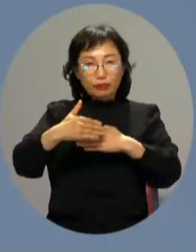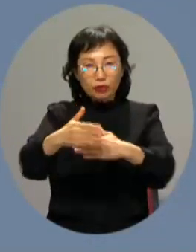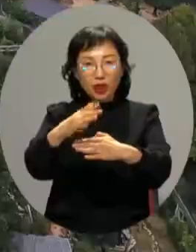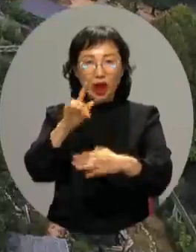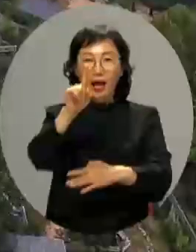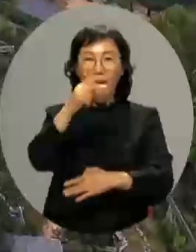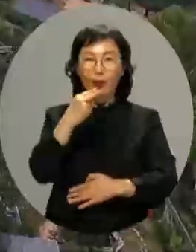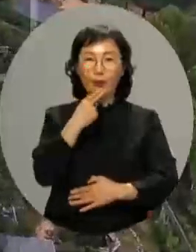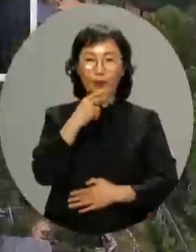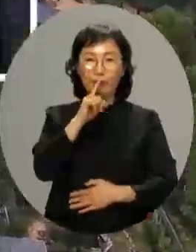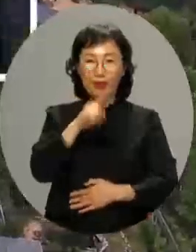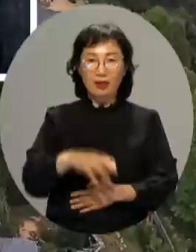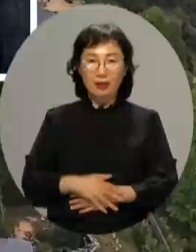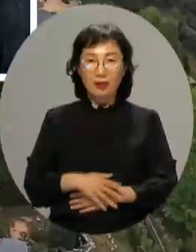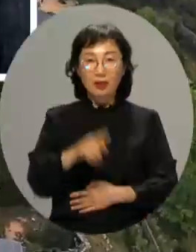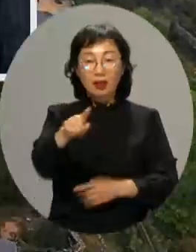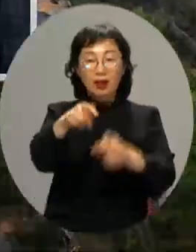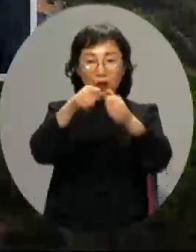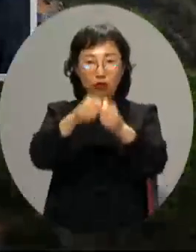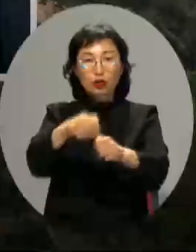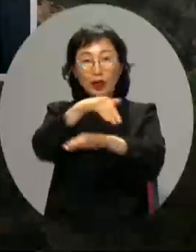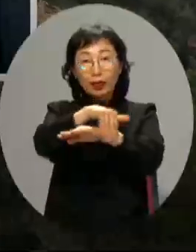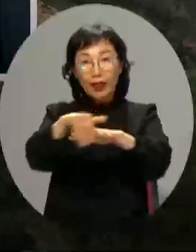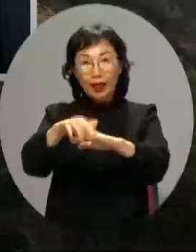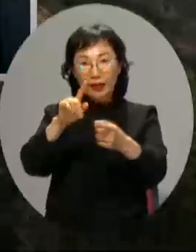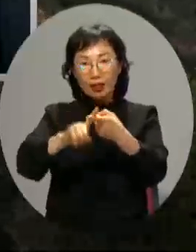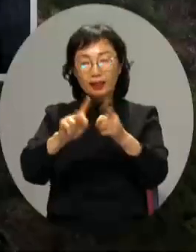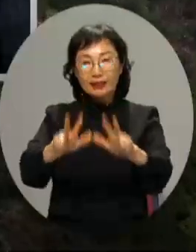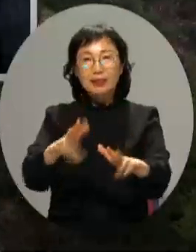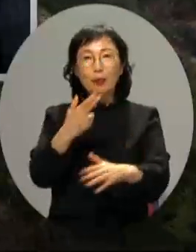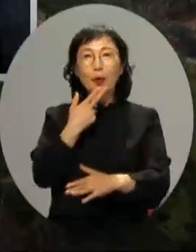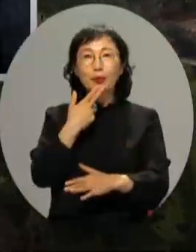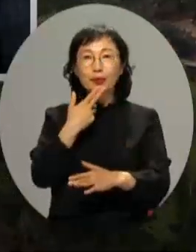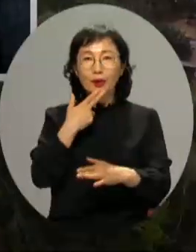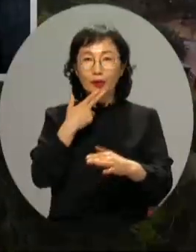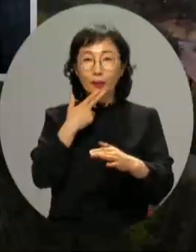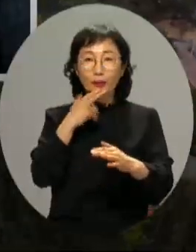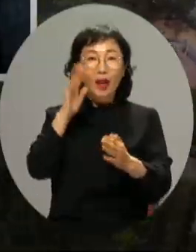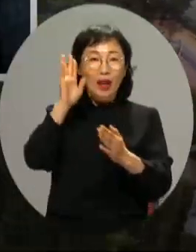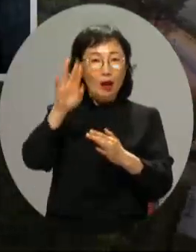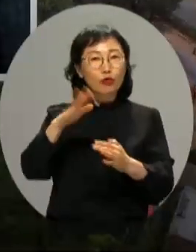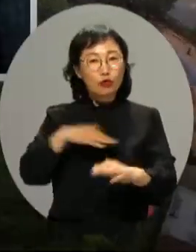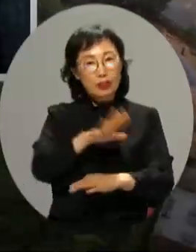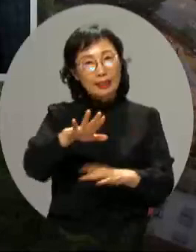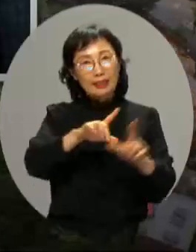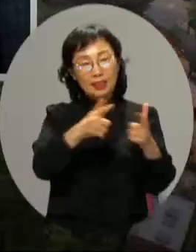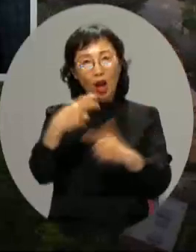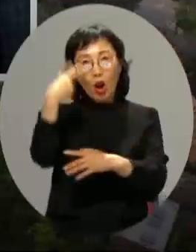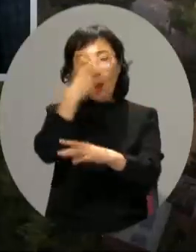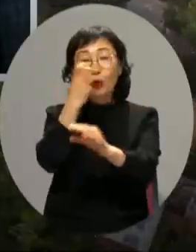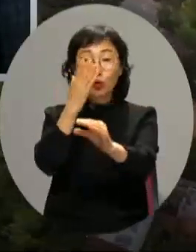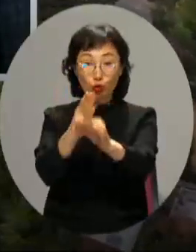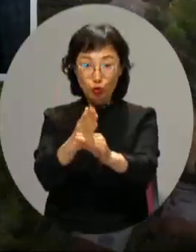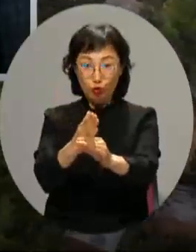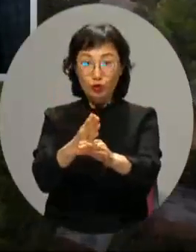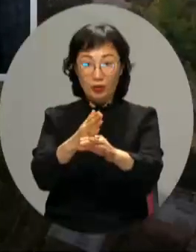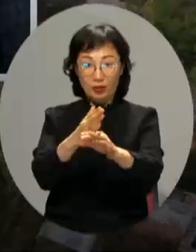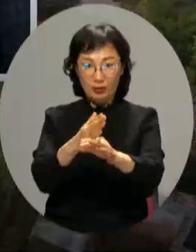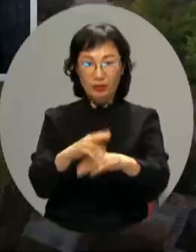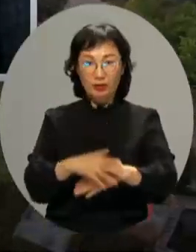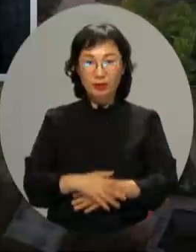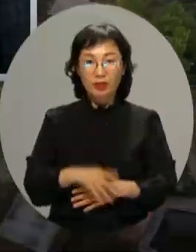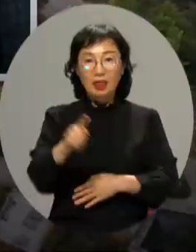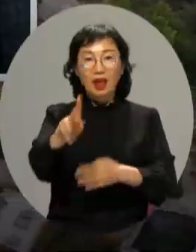겁니다. 그저 저희들한테 구체적인 계획은 현재는 없고요. 저희가 이제 장기적으로 검토를 하고 있는 단계고